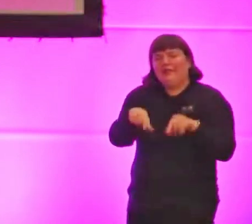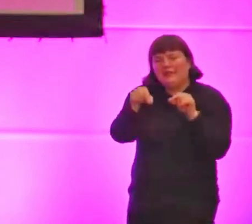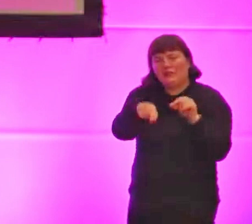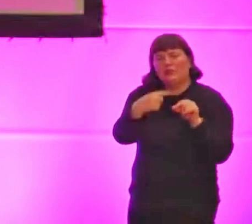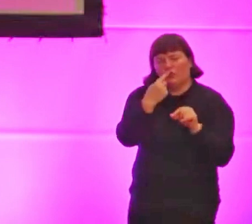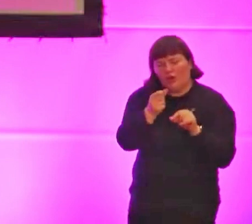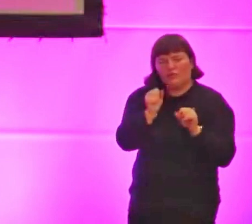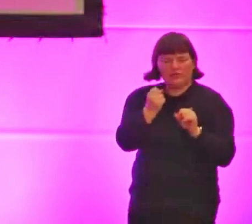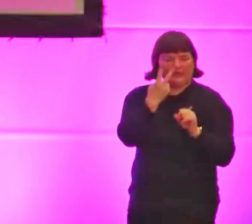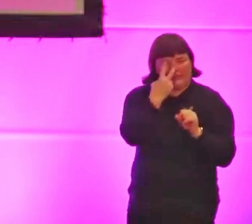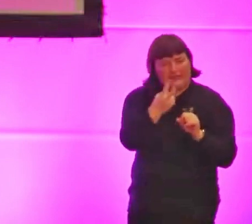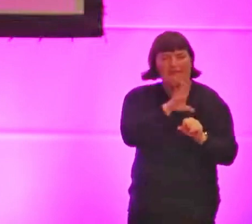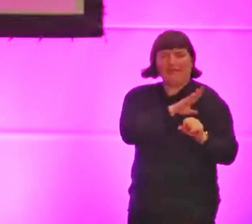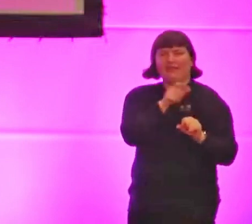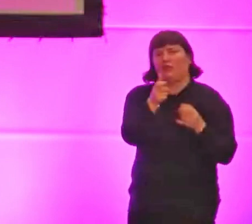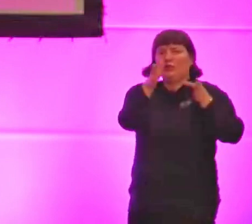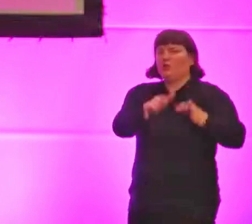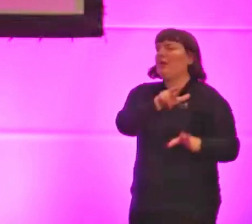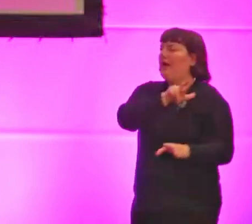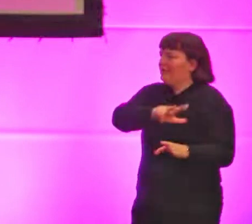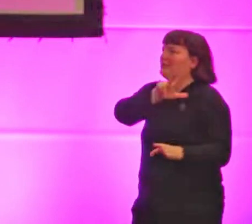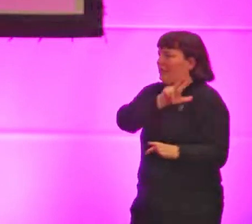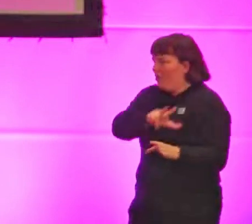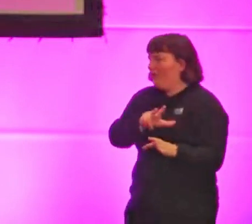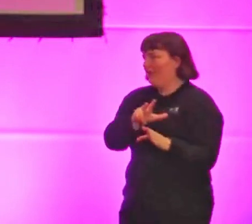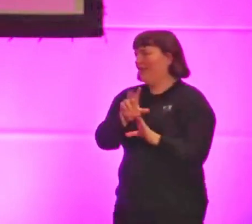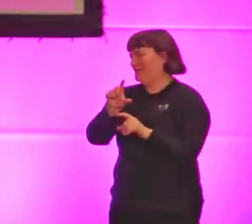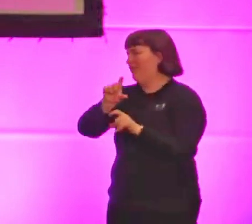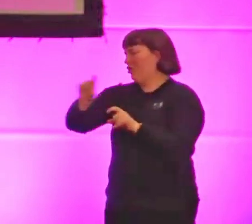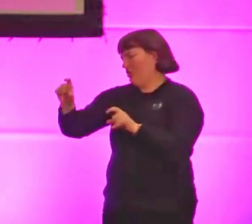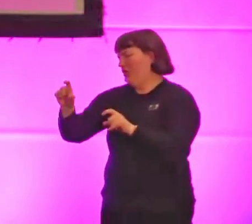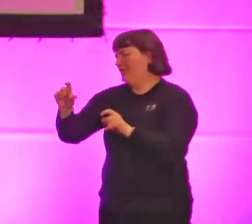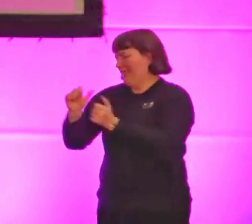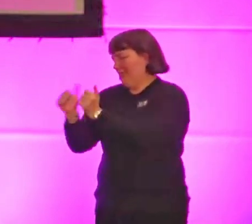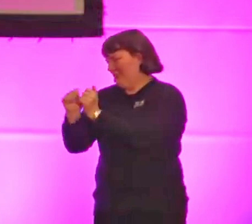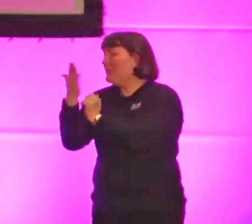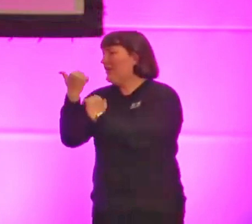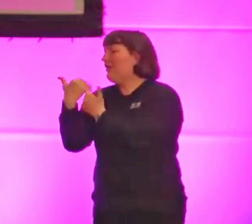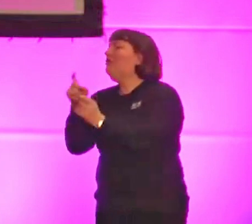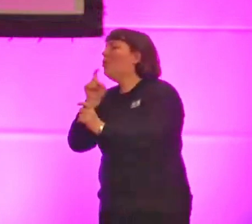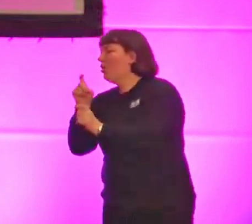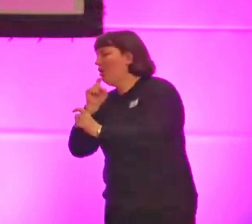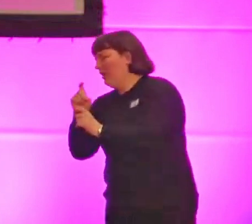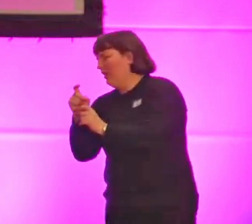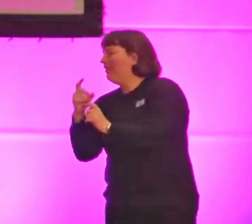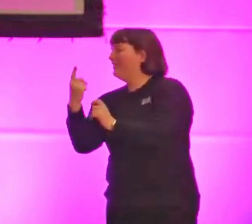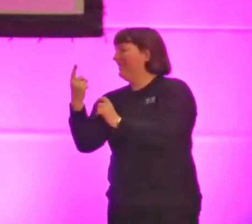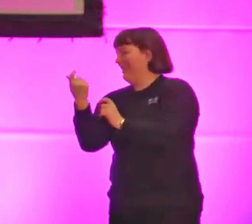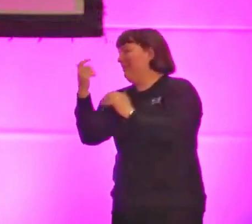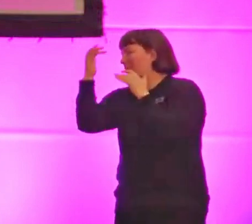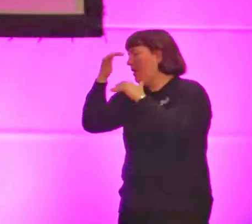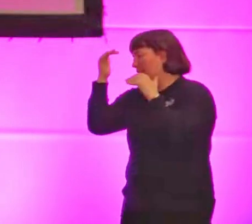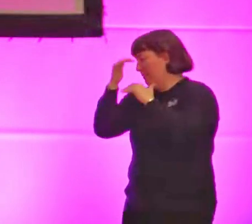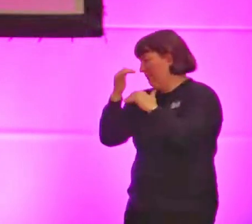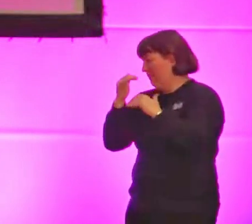ju tvungen att hitta att det fanns någon person ansvarig för företaget som ja, skulle kunna åtala. Så det var det knepiga,